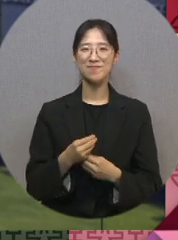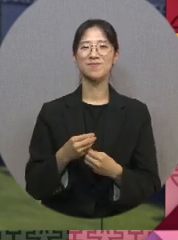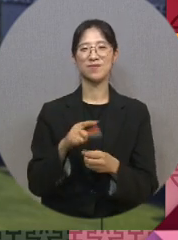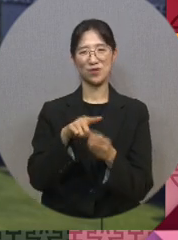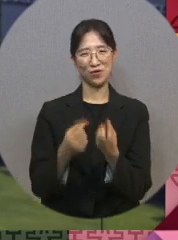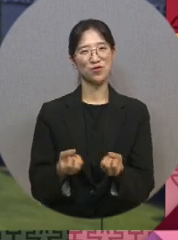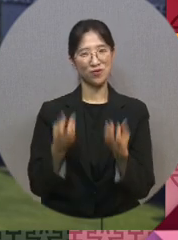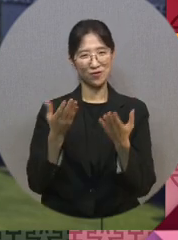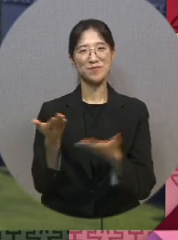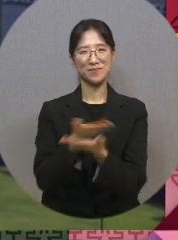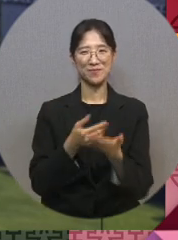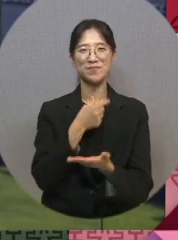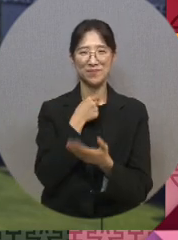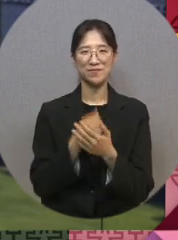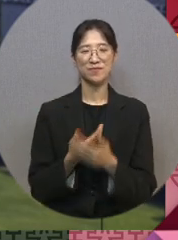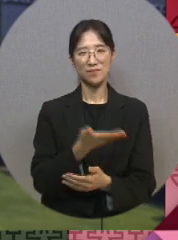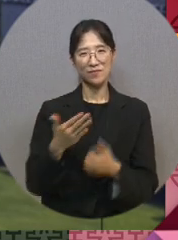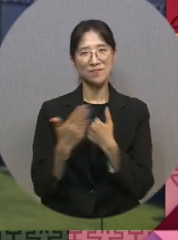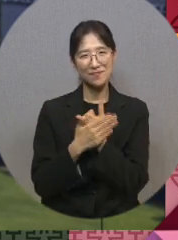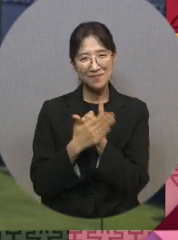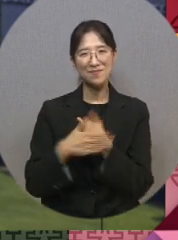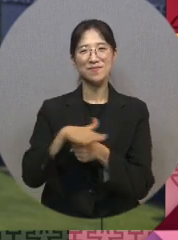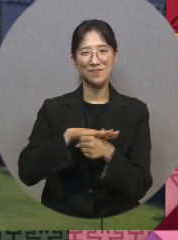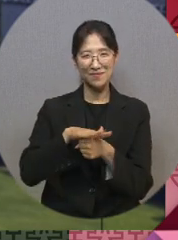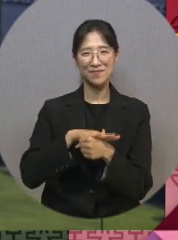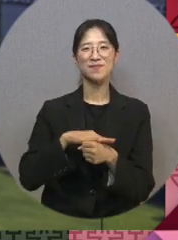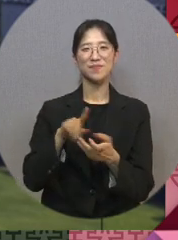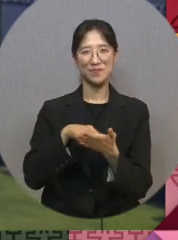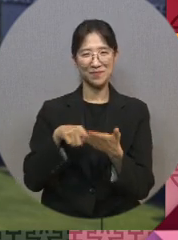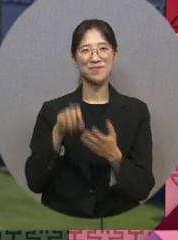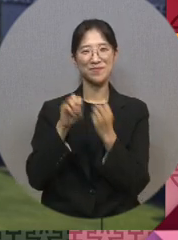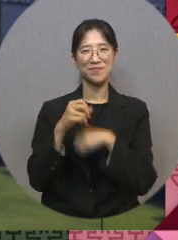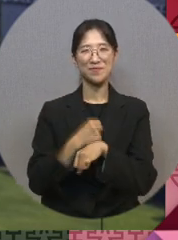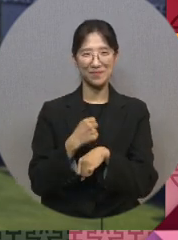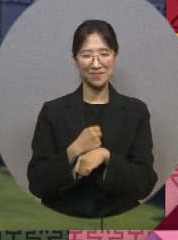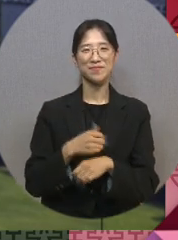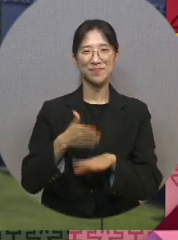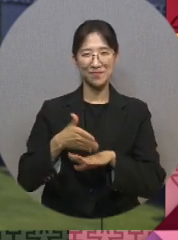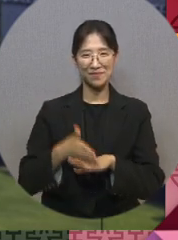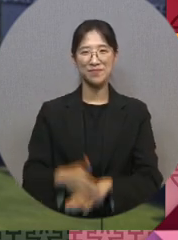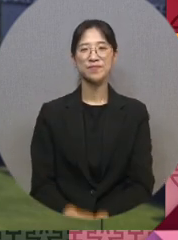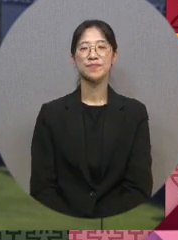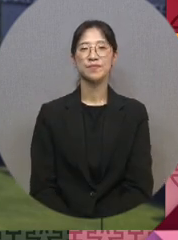베풀어주신 사랑과 기대에 보답하겠습니다. 감사합니다.